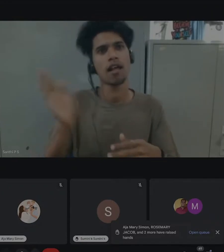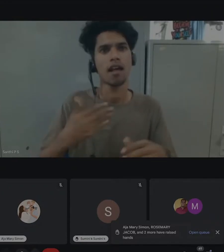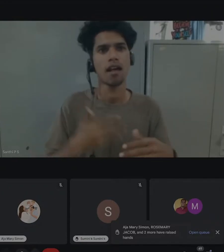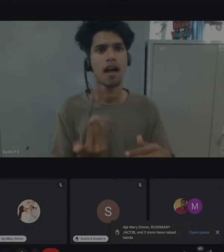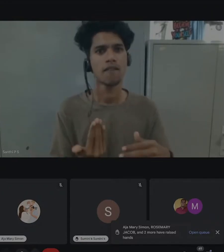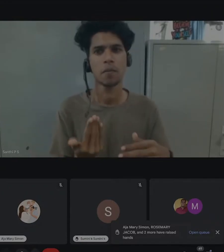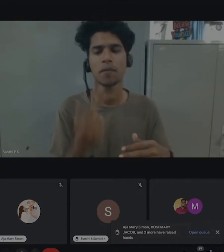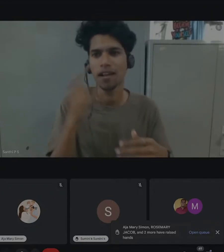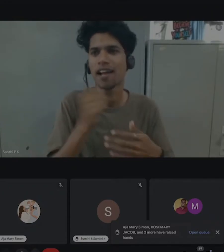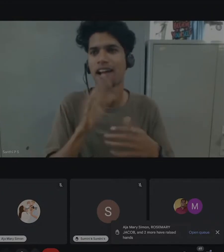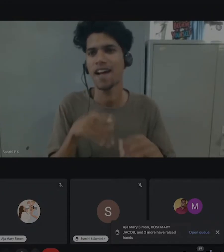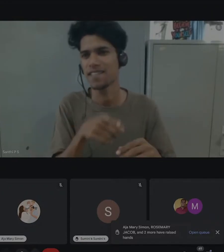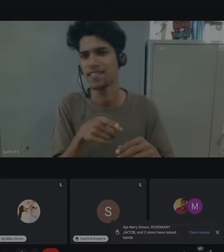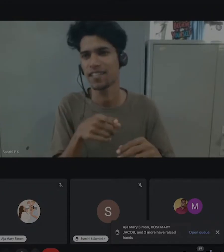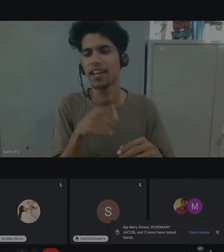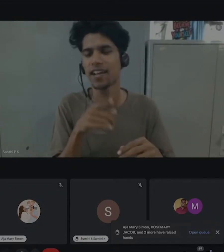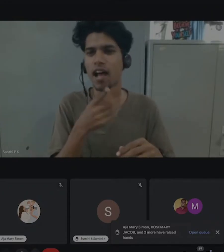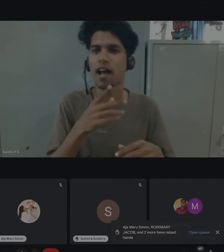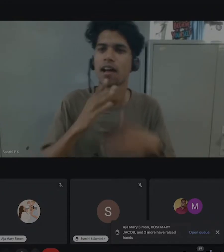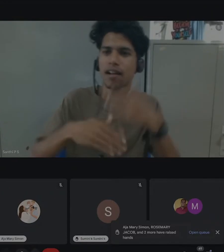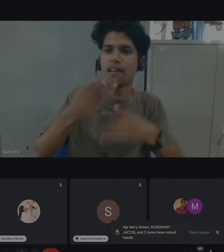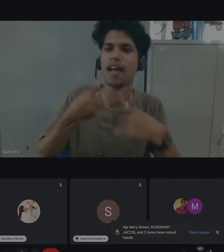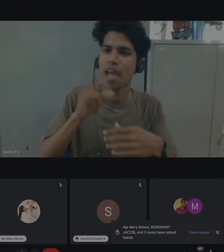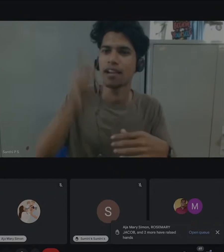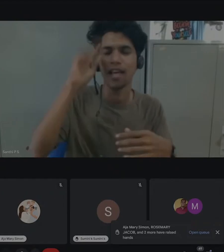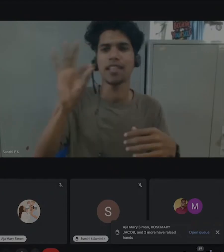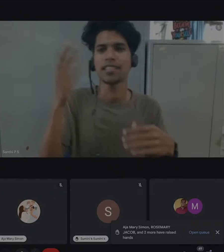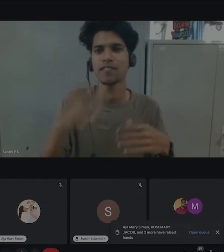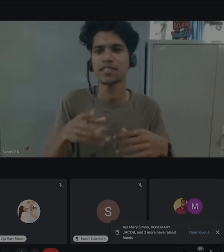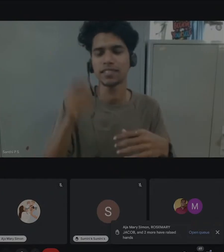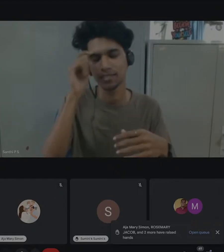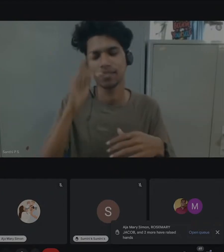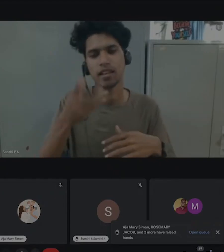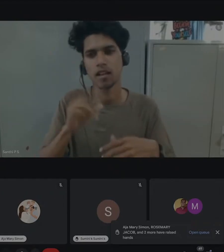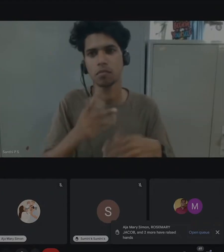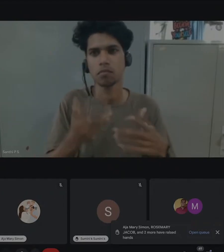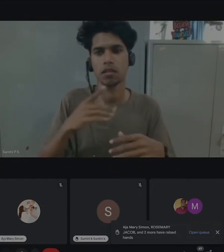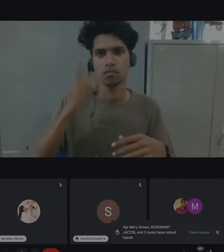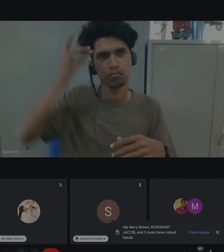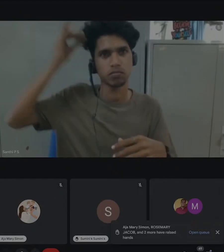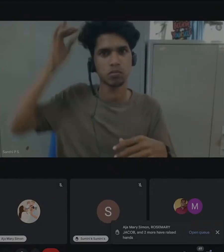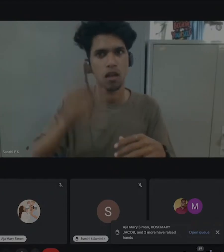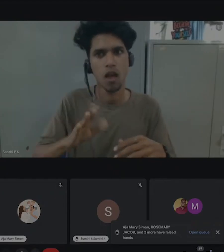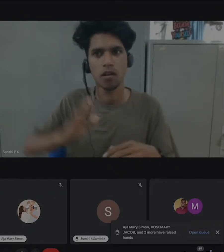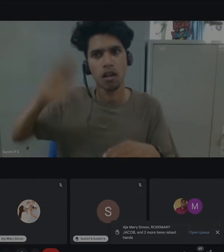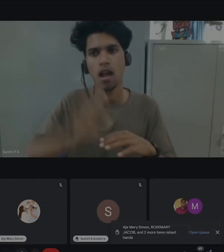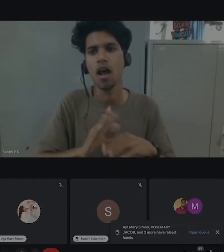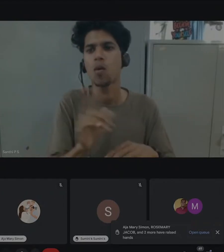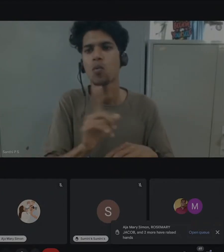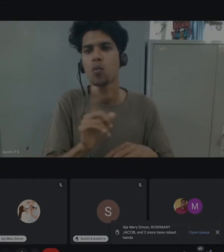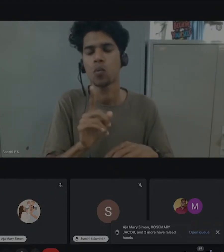എന്നുള്ള ആ ഒരു ബിഹേവിയർ കുഞ്ഞോട് പഠിക്കുകയാണ് ചെയ്യുന്നത്. അപ്പം നമ്മൾ പറഞ്ഞത് ദേഷ്യം വരുമ്പോ കുട്ടി അടിക്കുന്നു എന്നല്ലേ പറഞ്ഞത്? അമ്മയെ